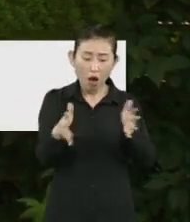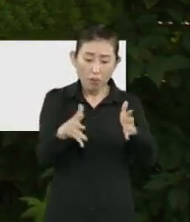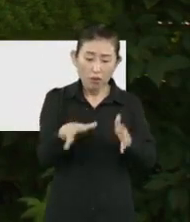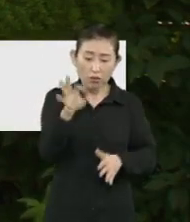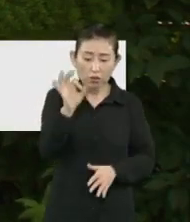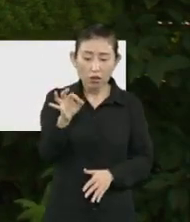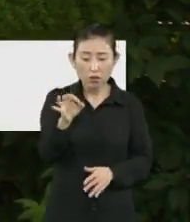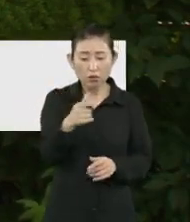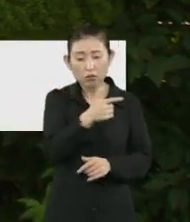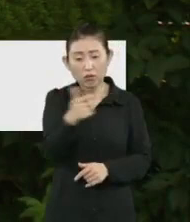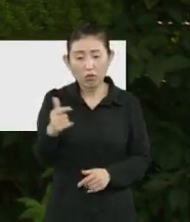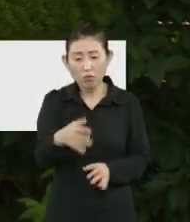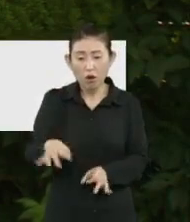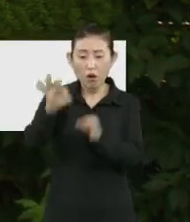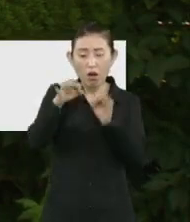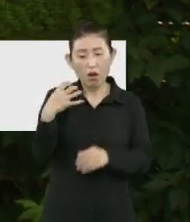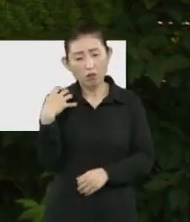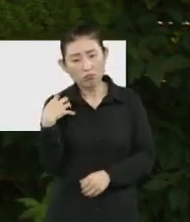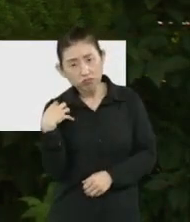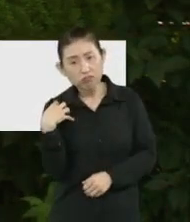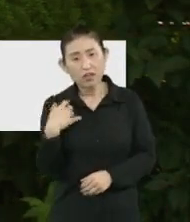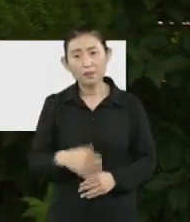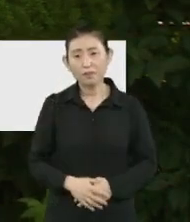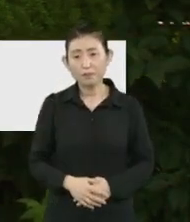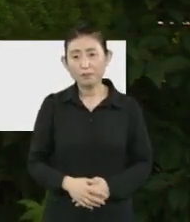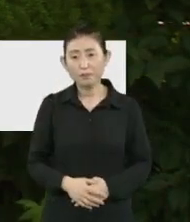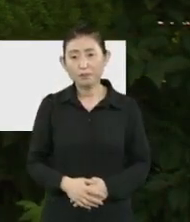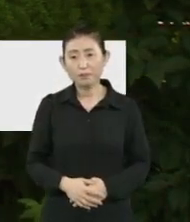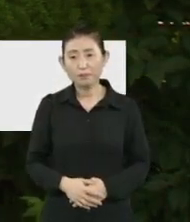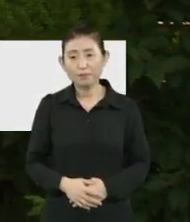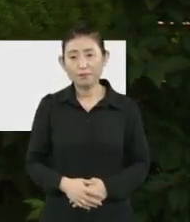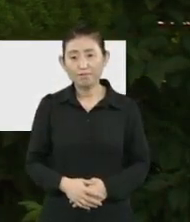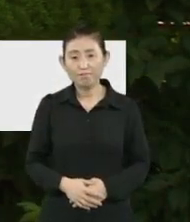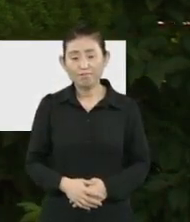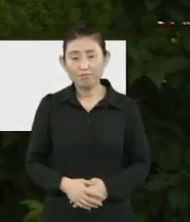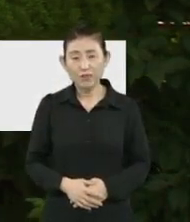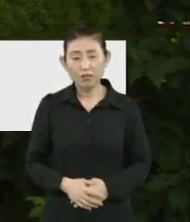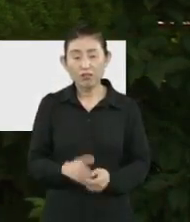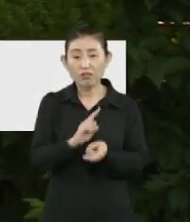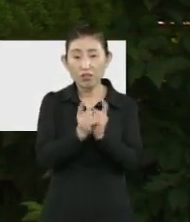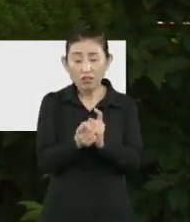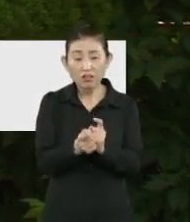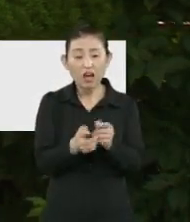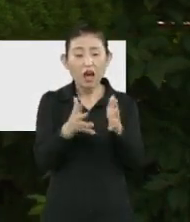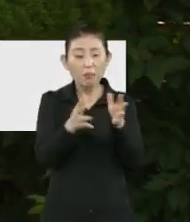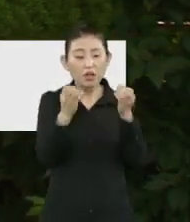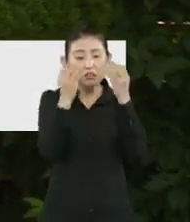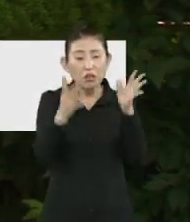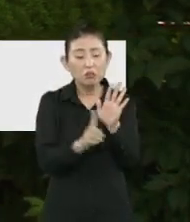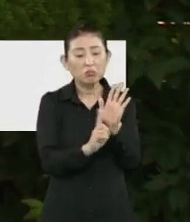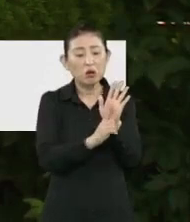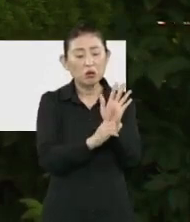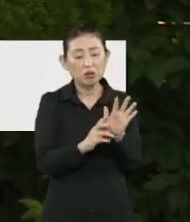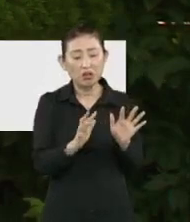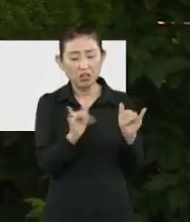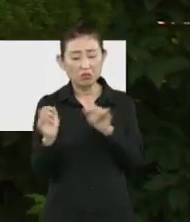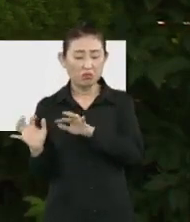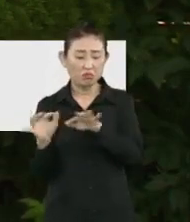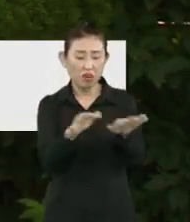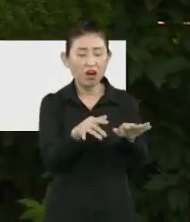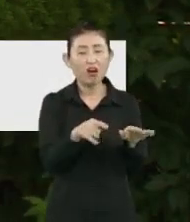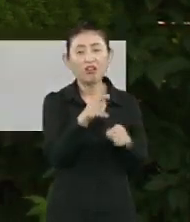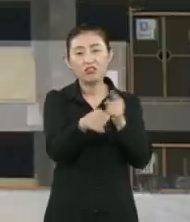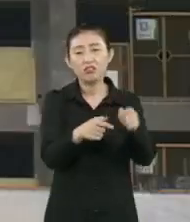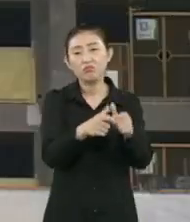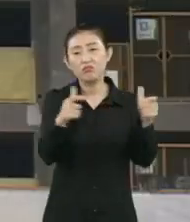시작 저항선 에서 분석함으로써 볼수 있어요 써 수요가 기록한 매매시장 보다 실제 청약시 장으로 옮겨 갔다고 그래서 상당할 수